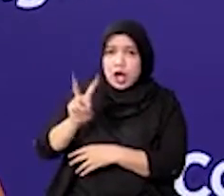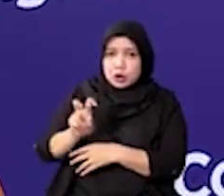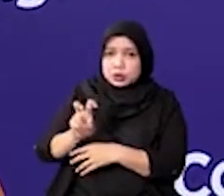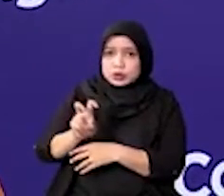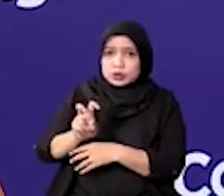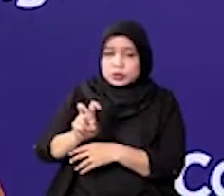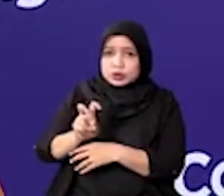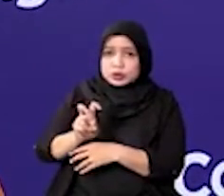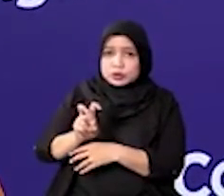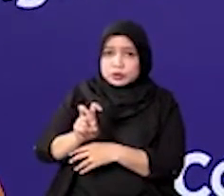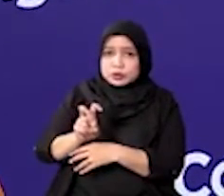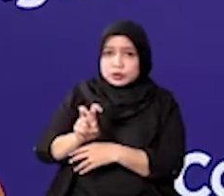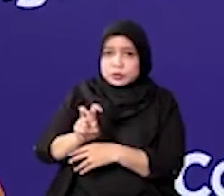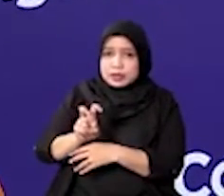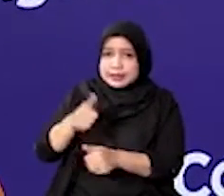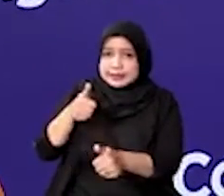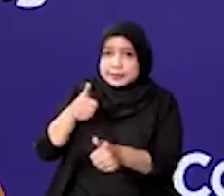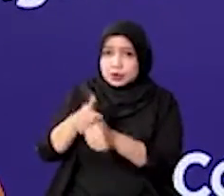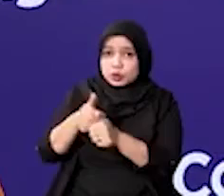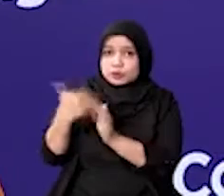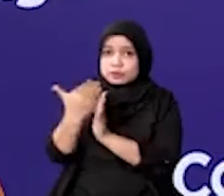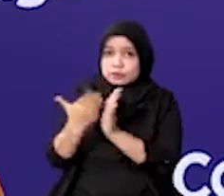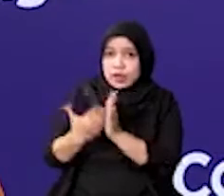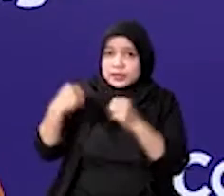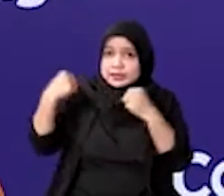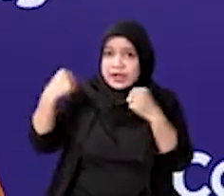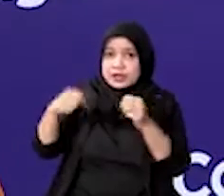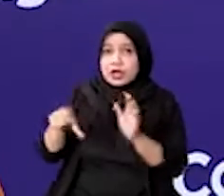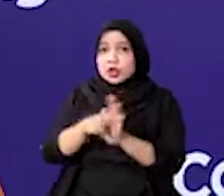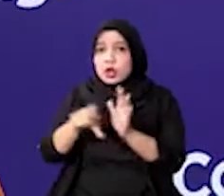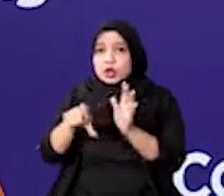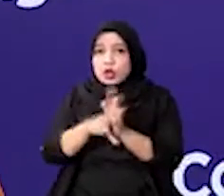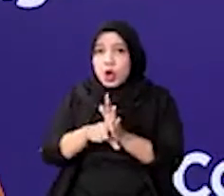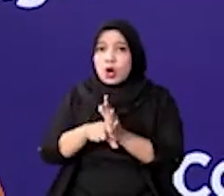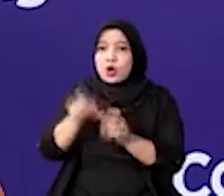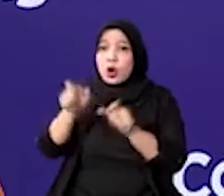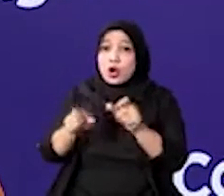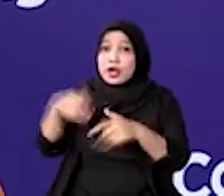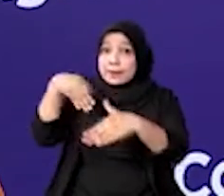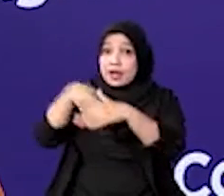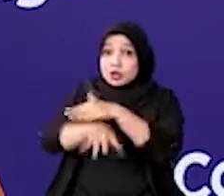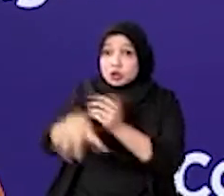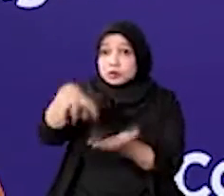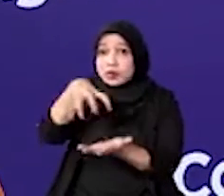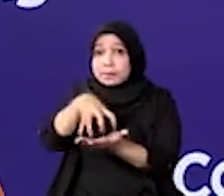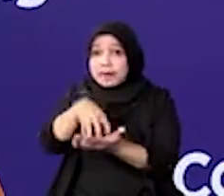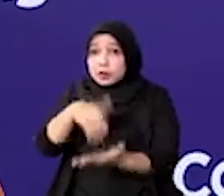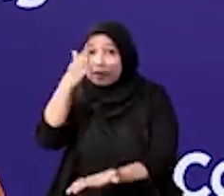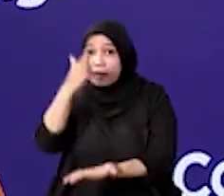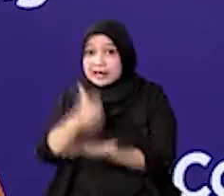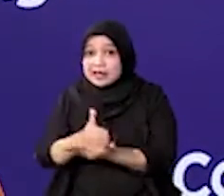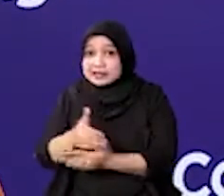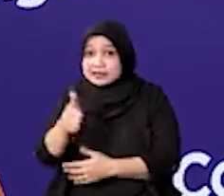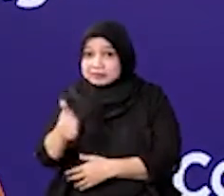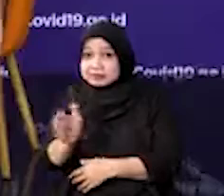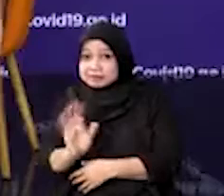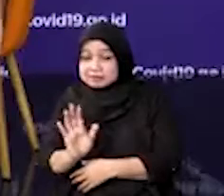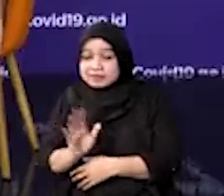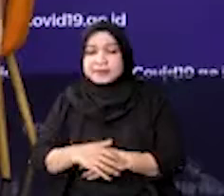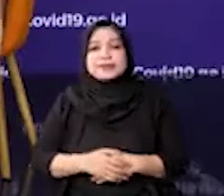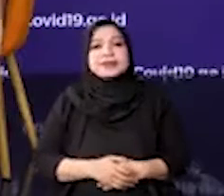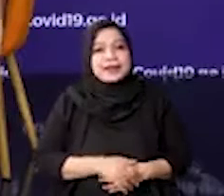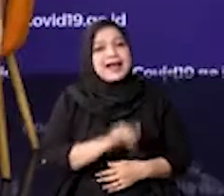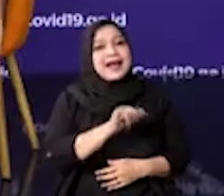lebih baik dibatasi saja itu mungkin untuk dilakukan ya jadi ee pertama kita harus tahu kita pergi ke mana he jadi